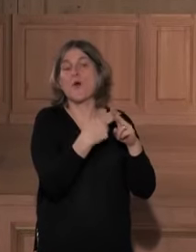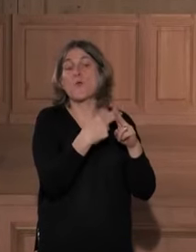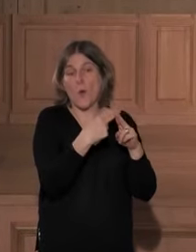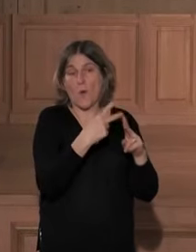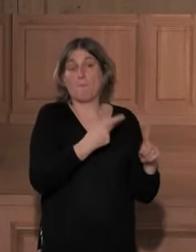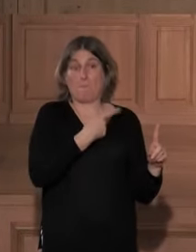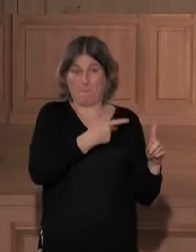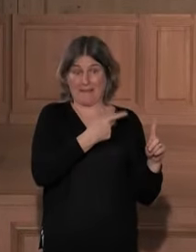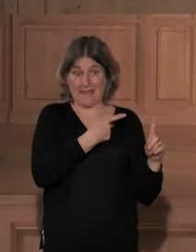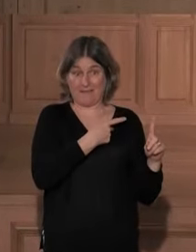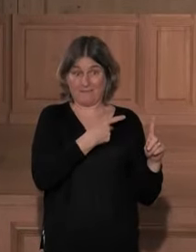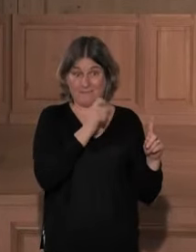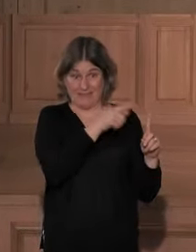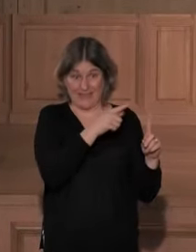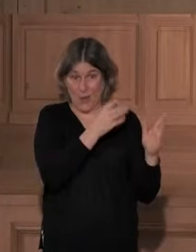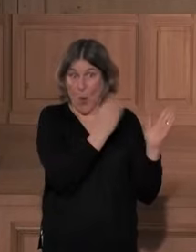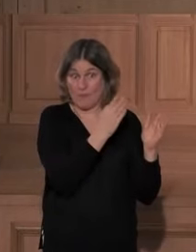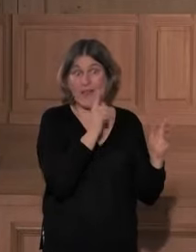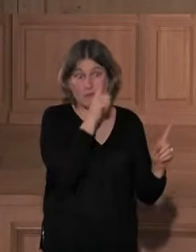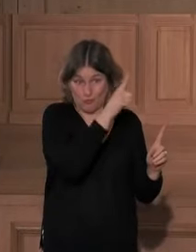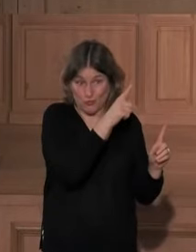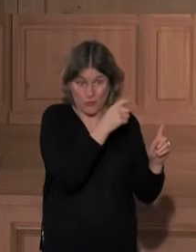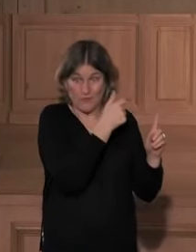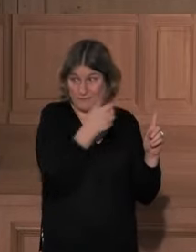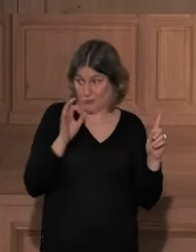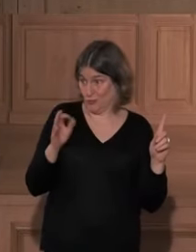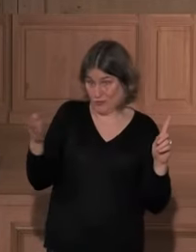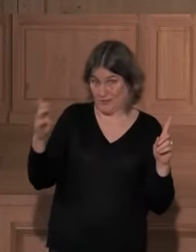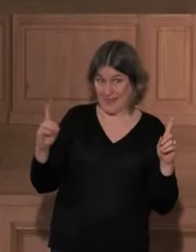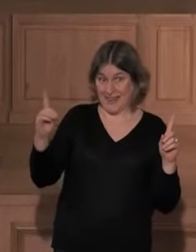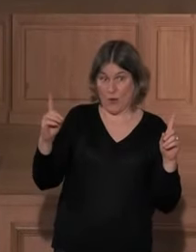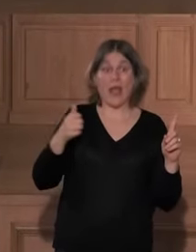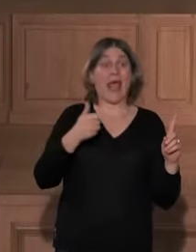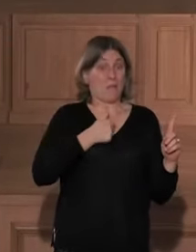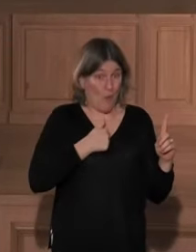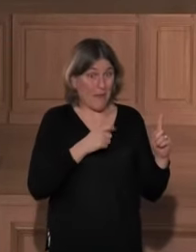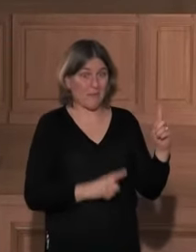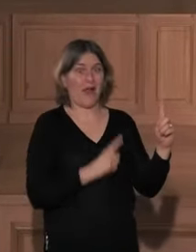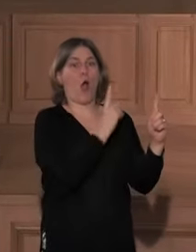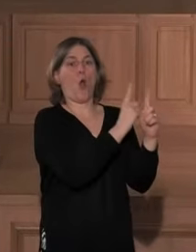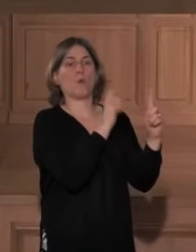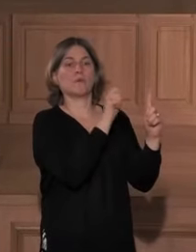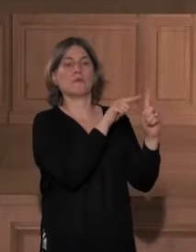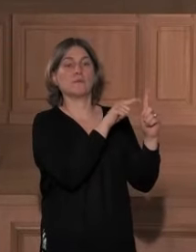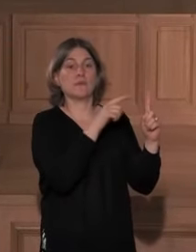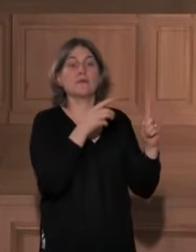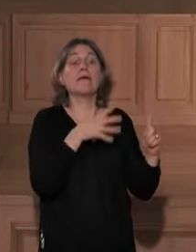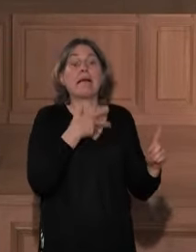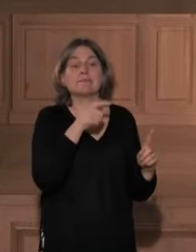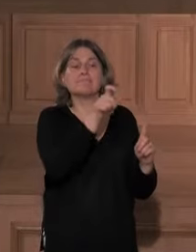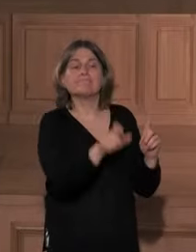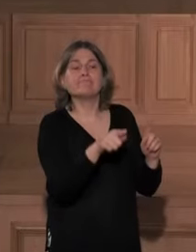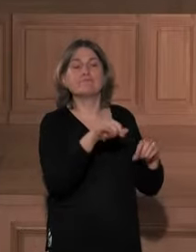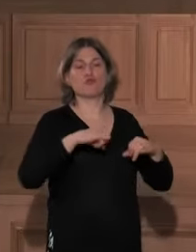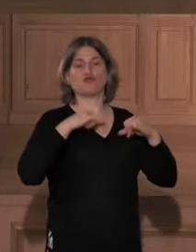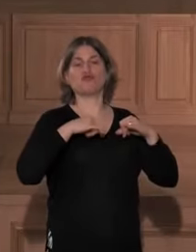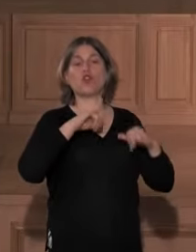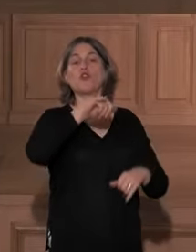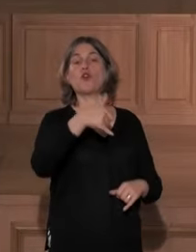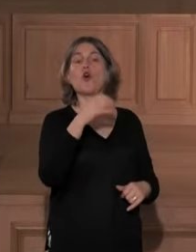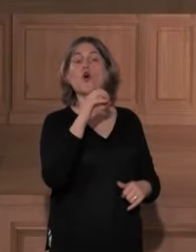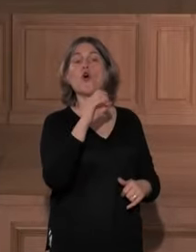que Daoud vient de décrire très bien. Mais c'est aussi le médecin que j'ai rencontré quand j'ai rencontré ce Johan. Johan était suivi à